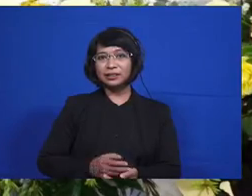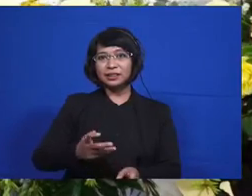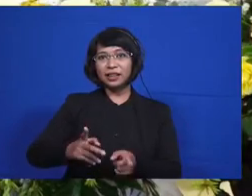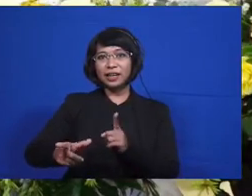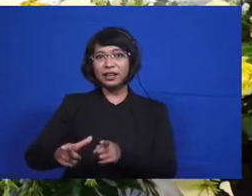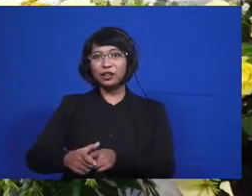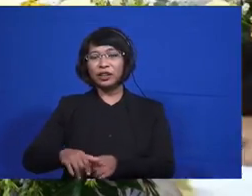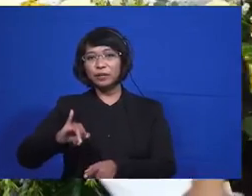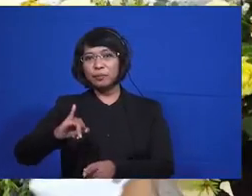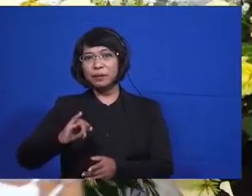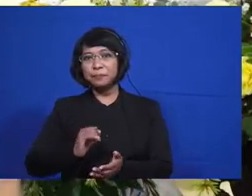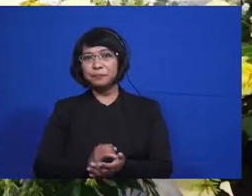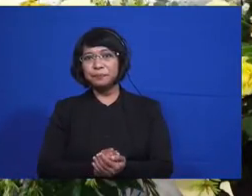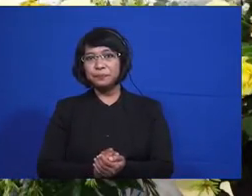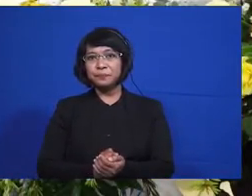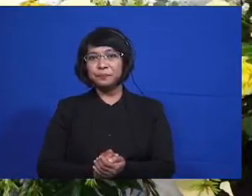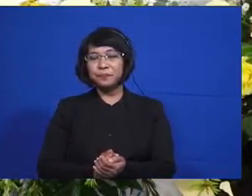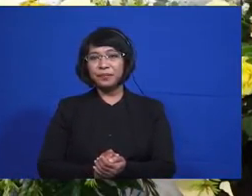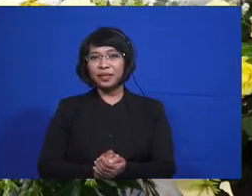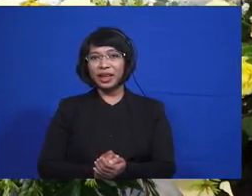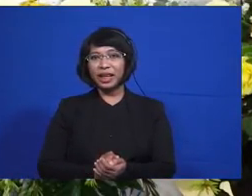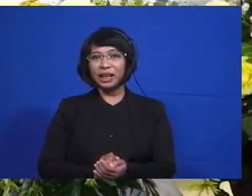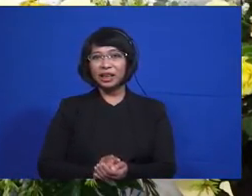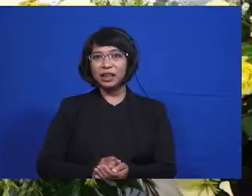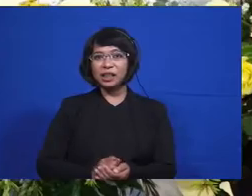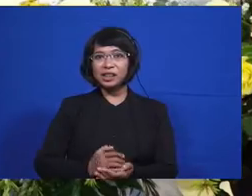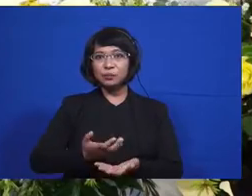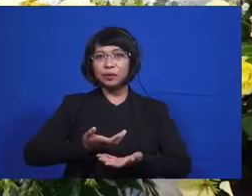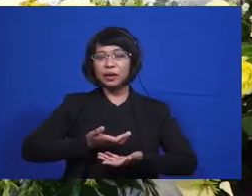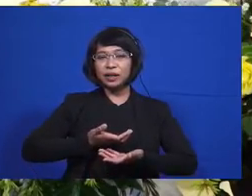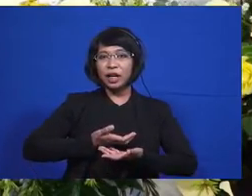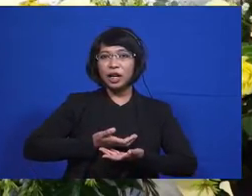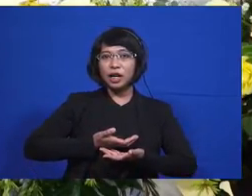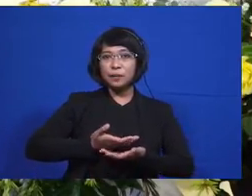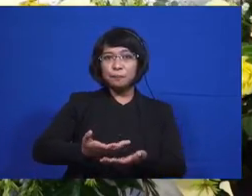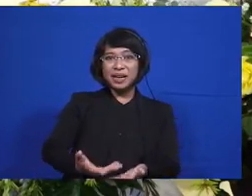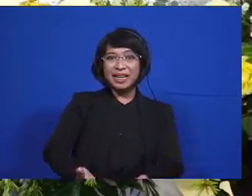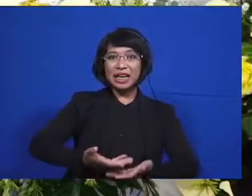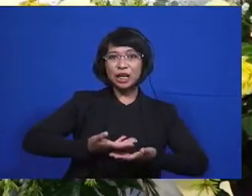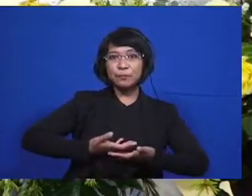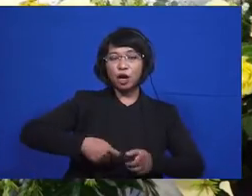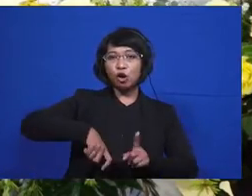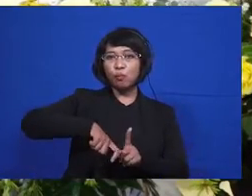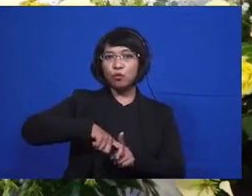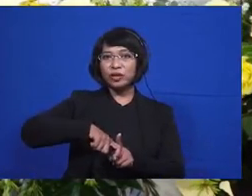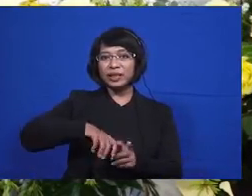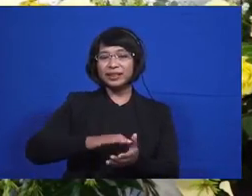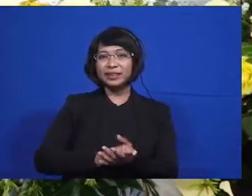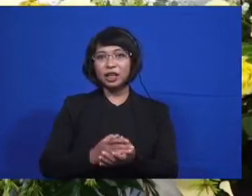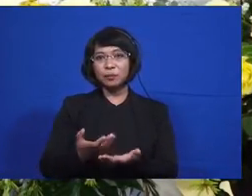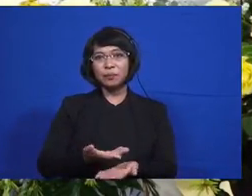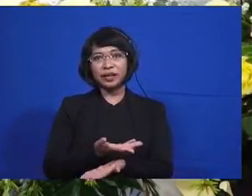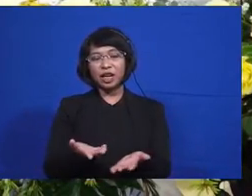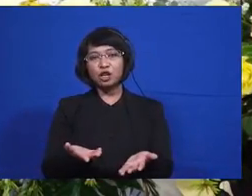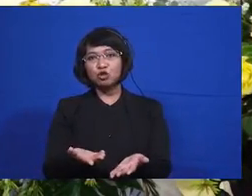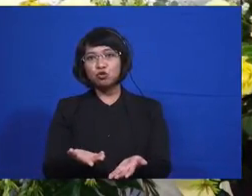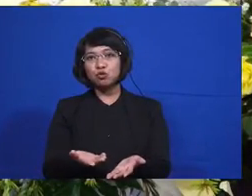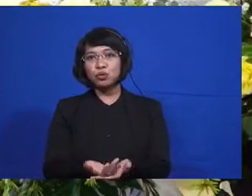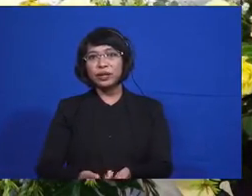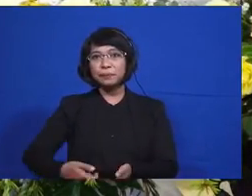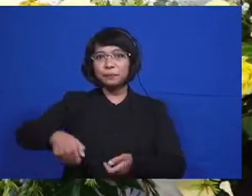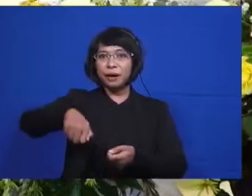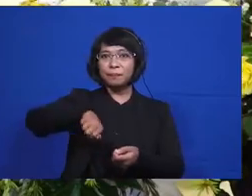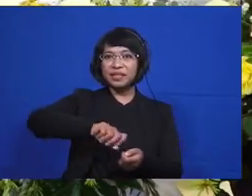telah ditunjuk. Yang diperkenankan untuk menyambut komuni suci adalah mereka yang telah dibaptis secara